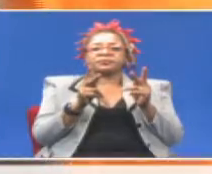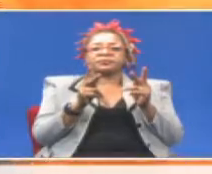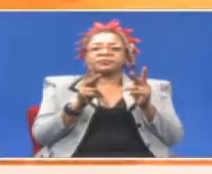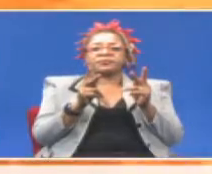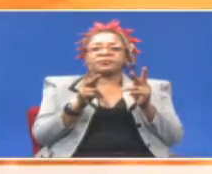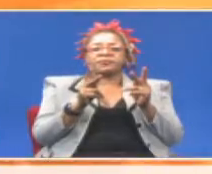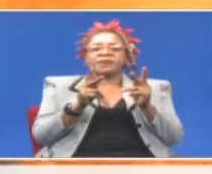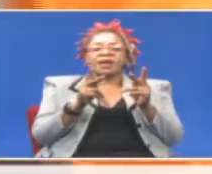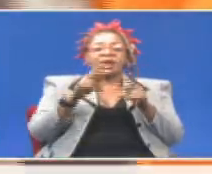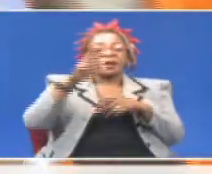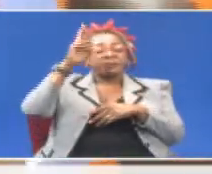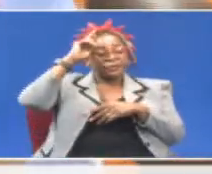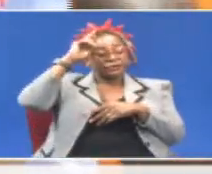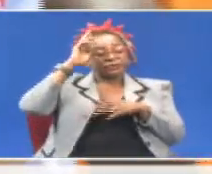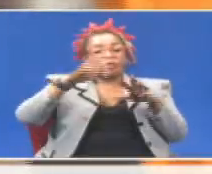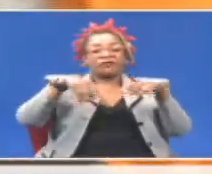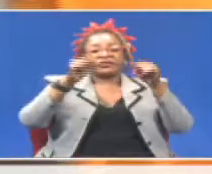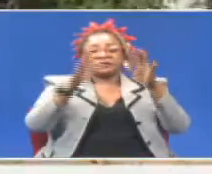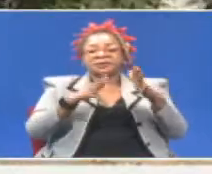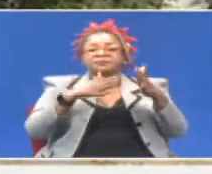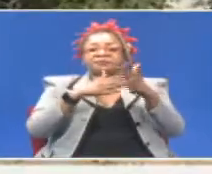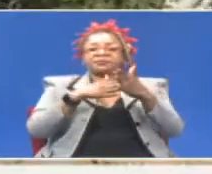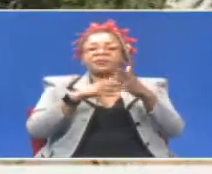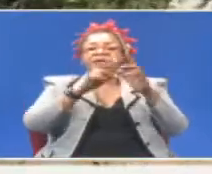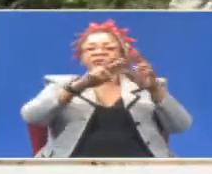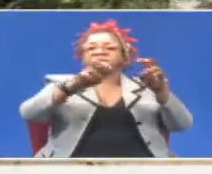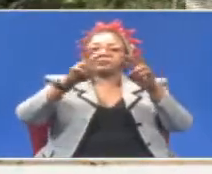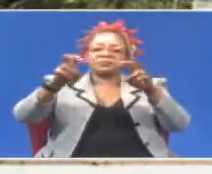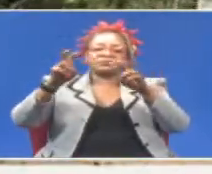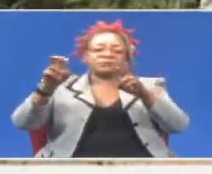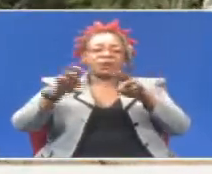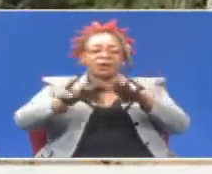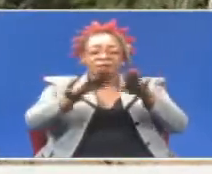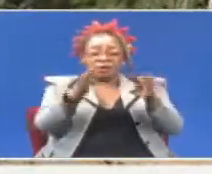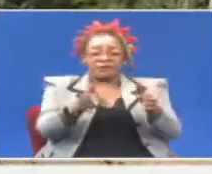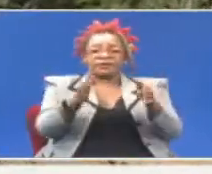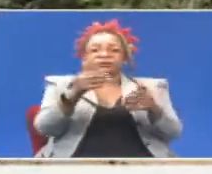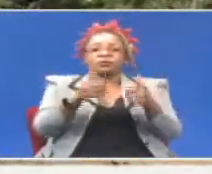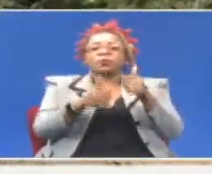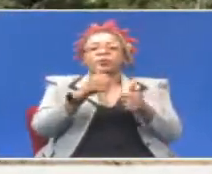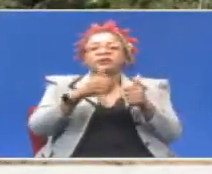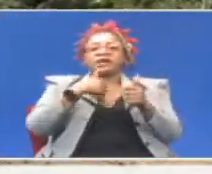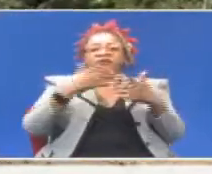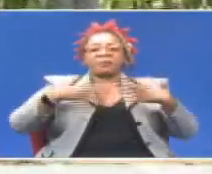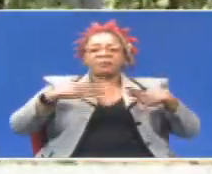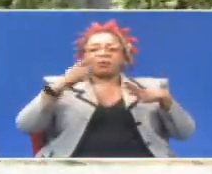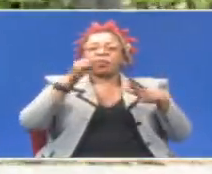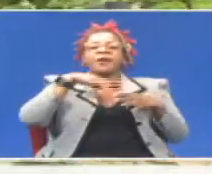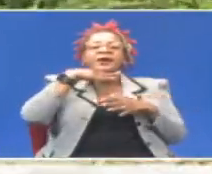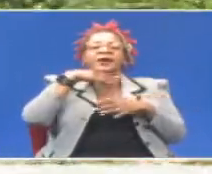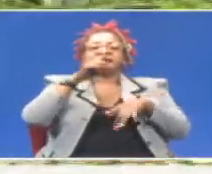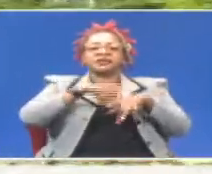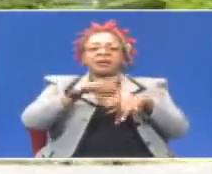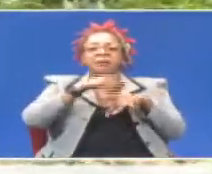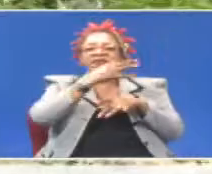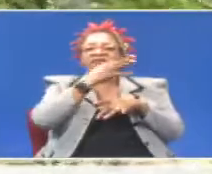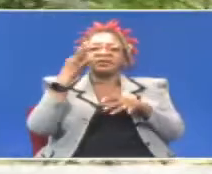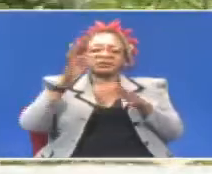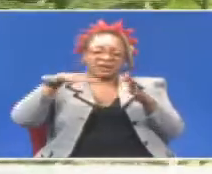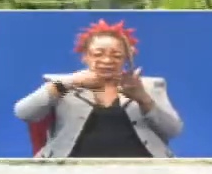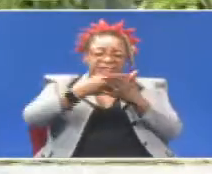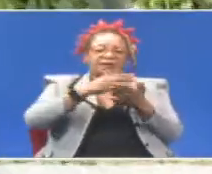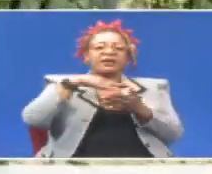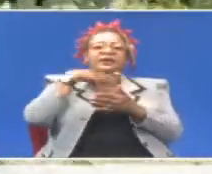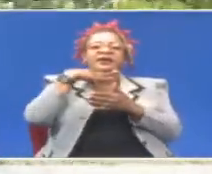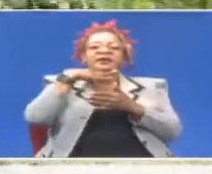Ilibidi maafisa wa polisi kusitisha operesheni ya kutafuta makaburi yanayoaminika kuwa na watu walioaga baada ya kufunga hadi kufa na